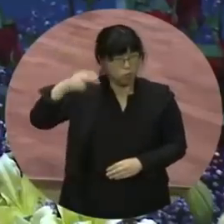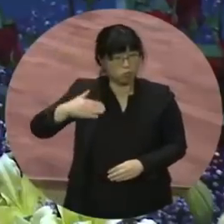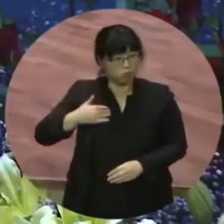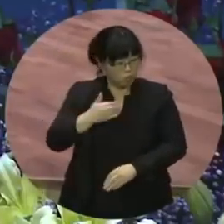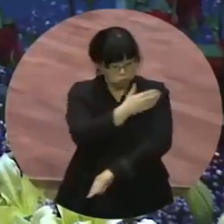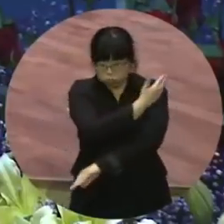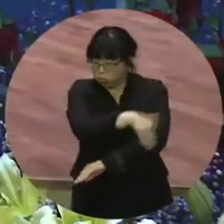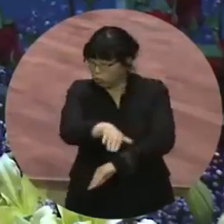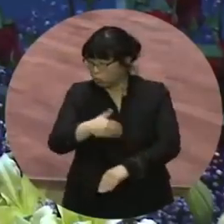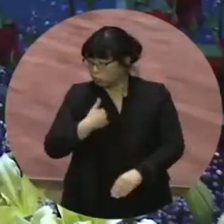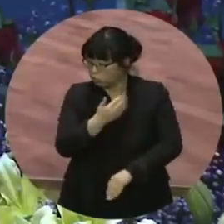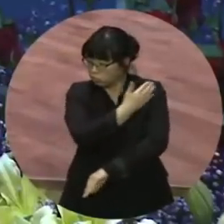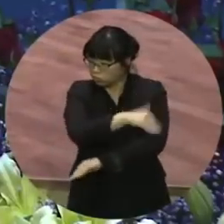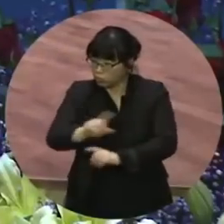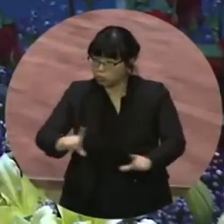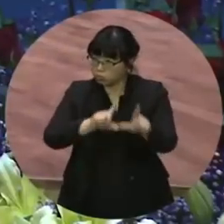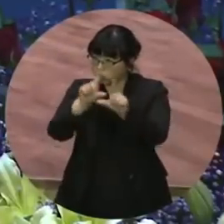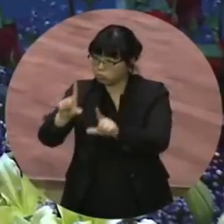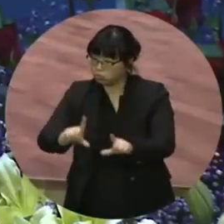없는데 들이닥친 사건.